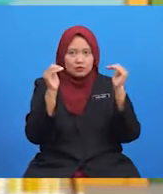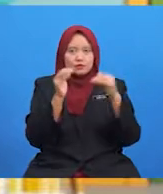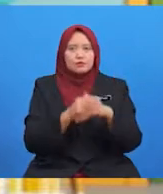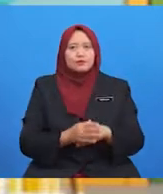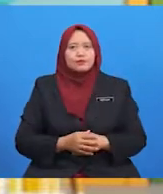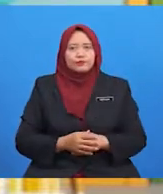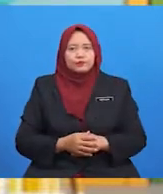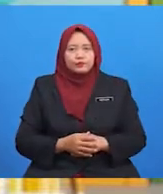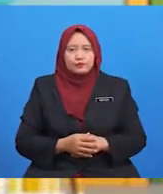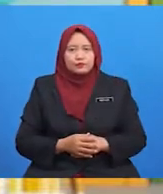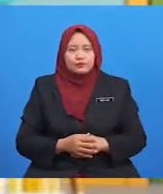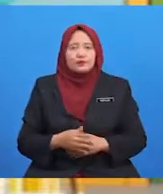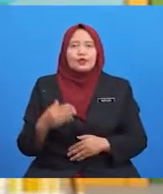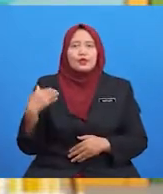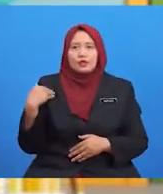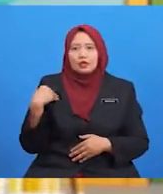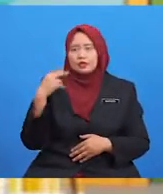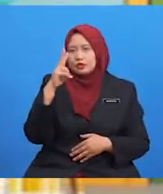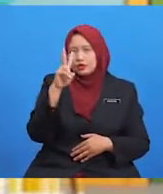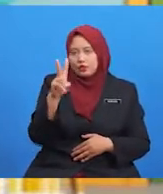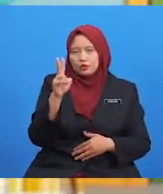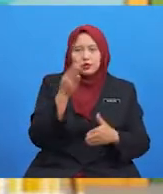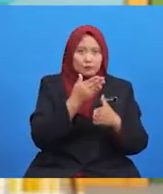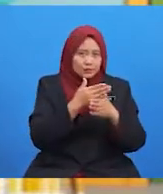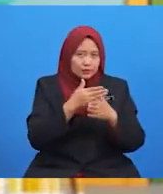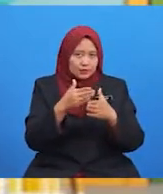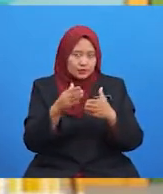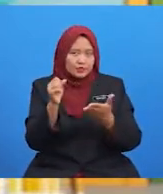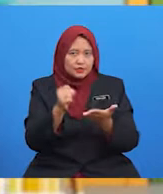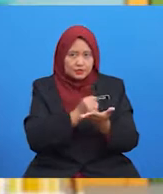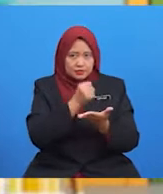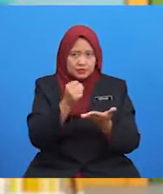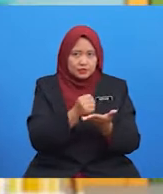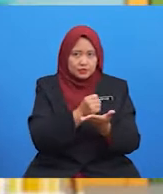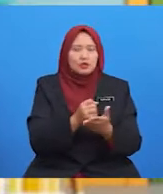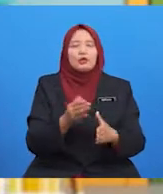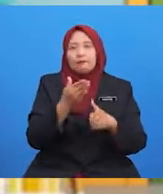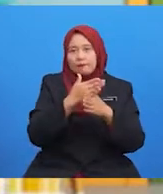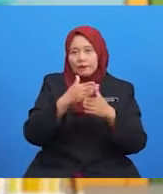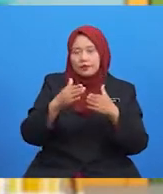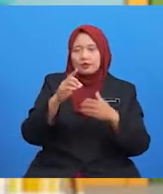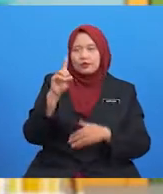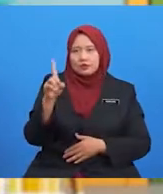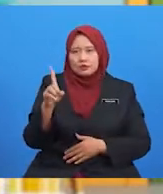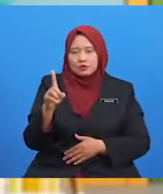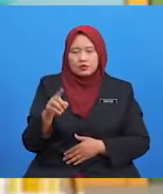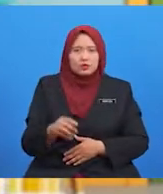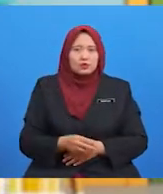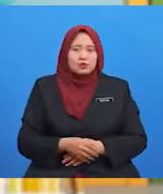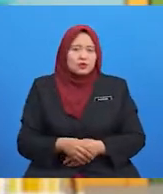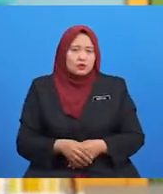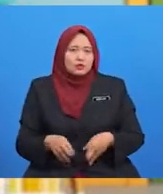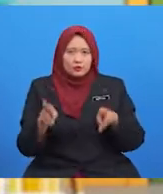Sajak ini terbahagi kepada dua bahagian. Bahagian pertama, iaitu dari rangkap 1 hingga